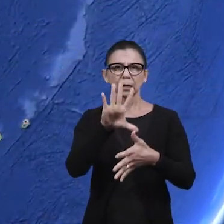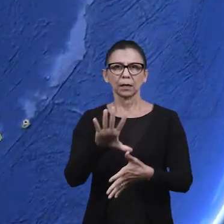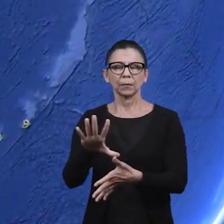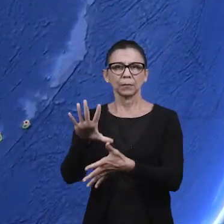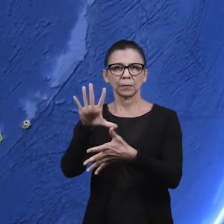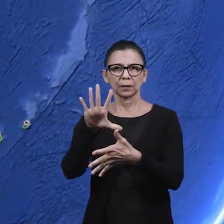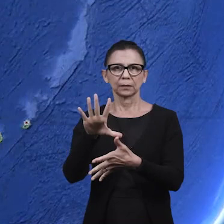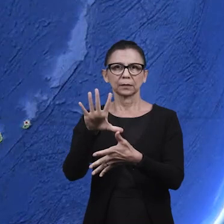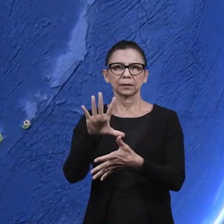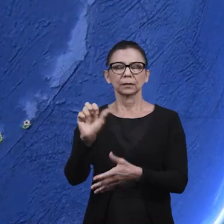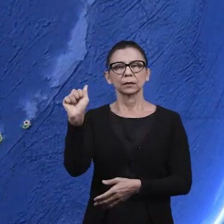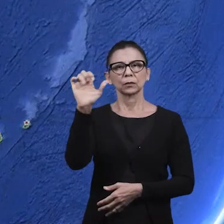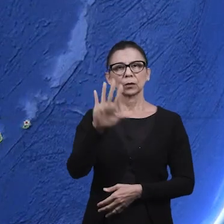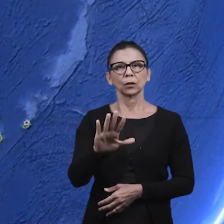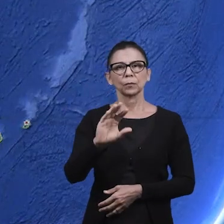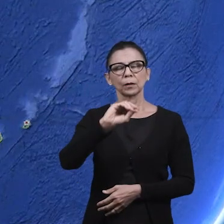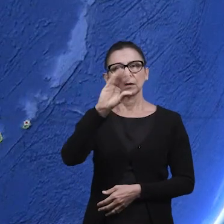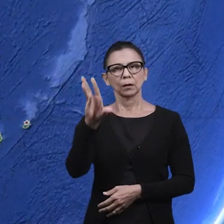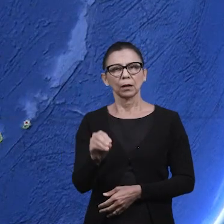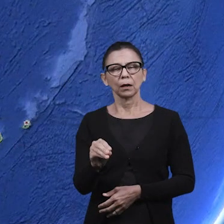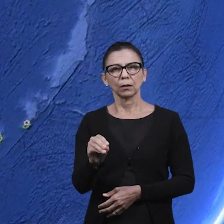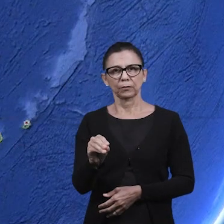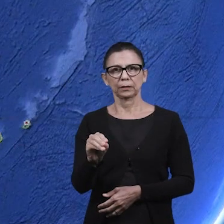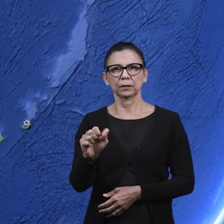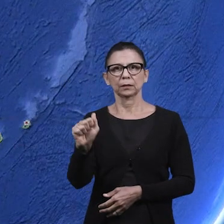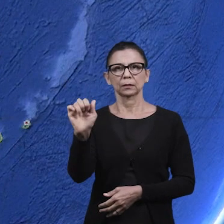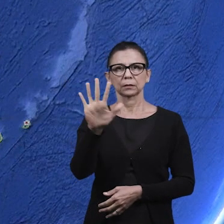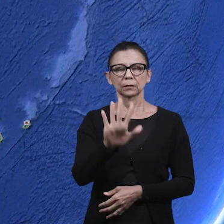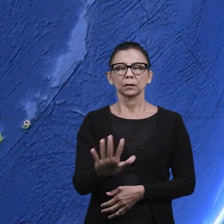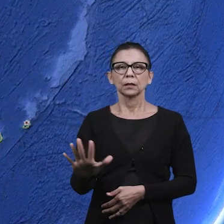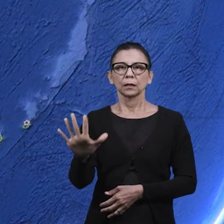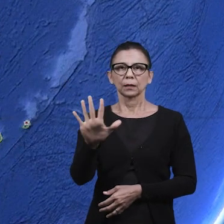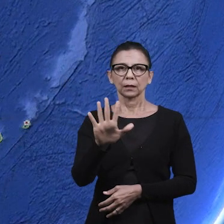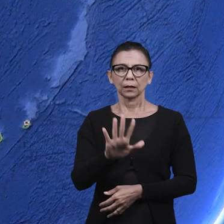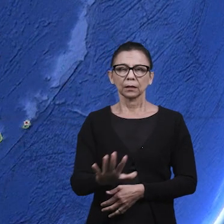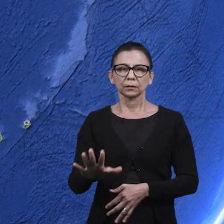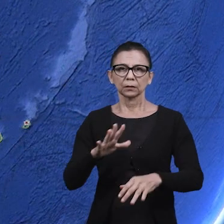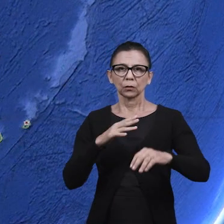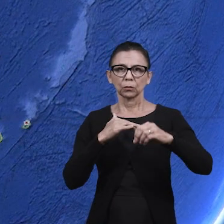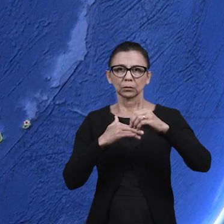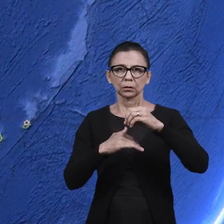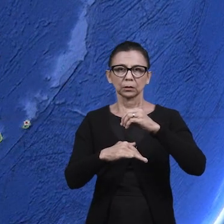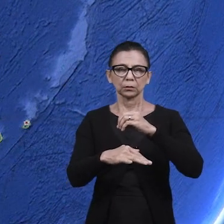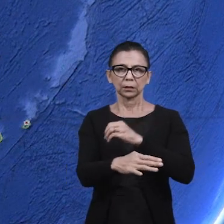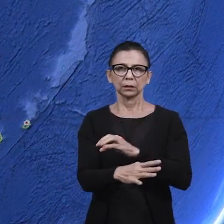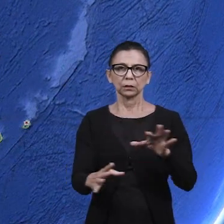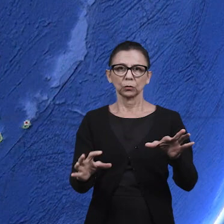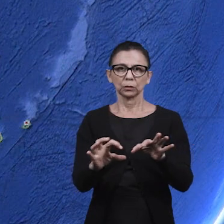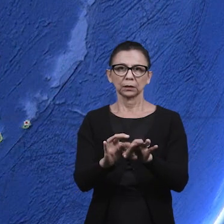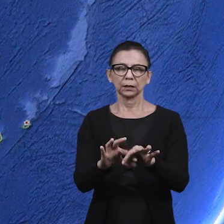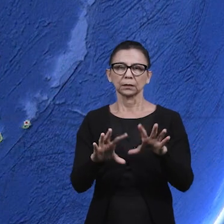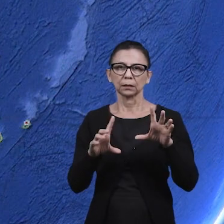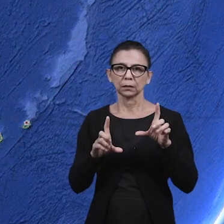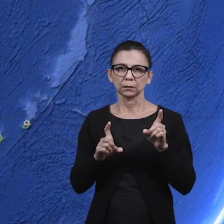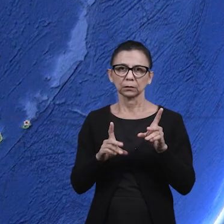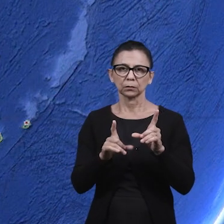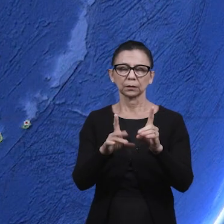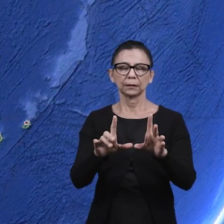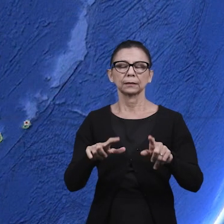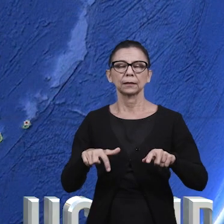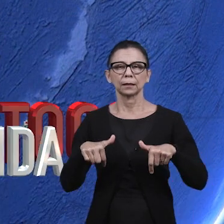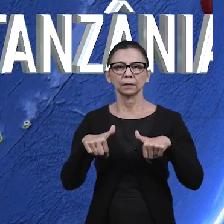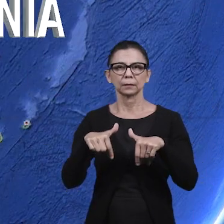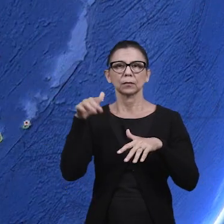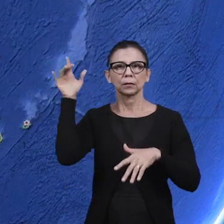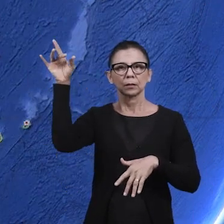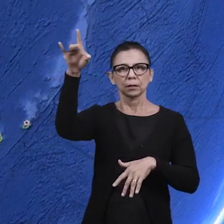Amériques, Europe, Afrique, Asie et Océanie, connectées par la même doctrine, par la direction